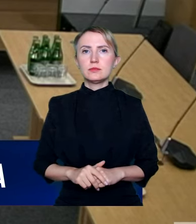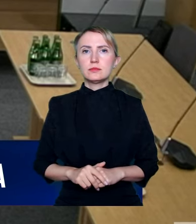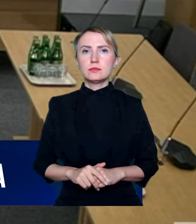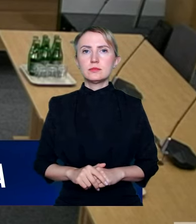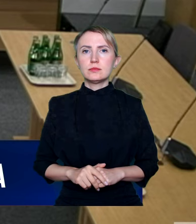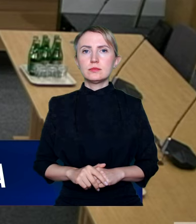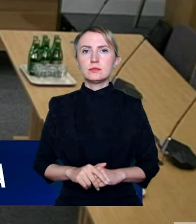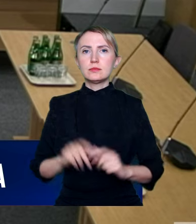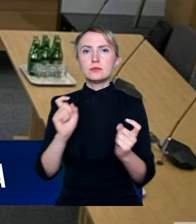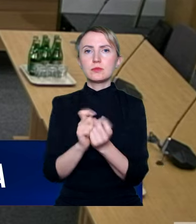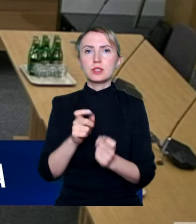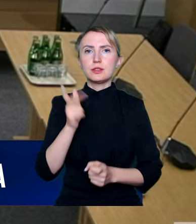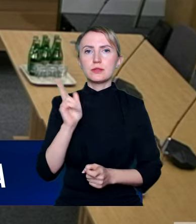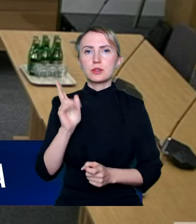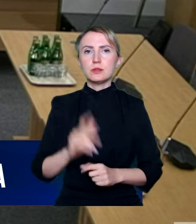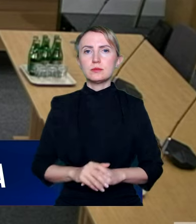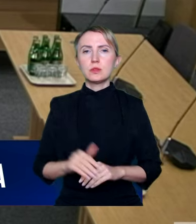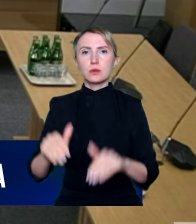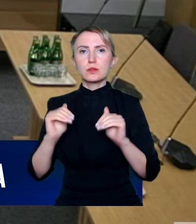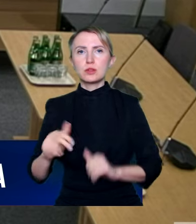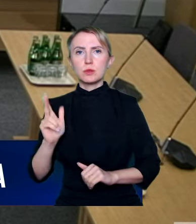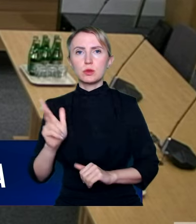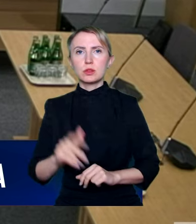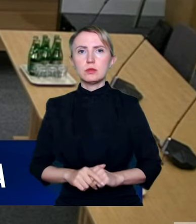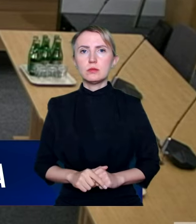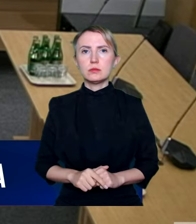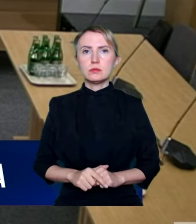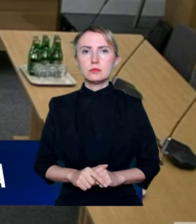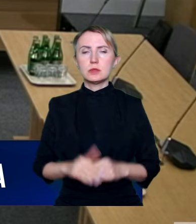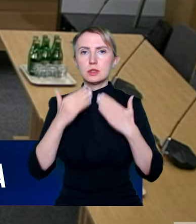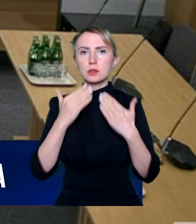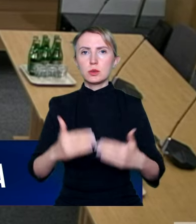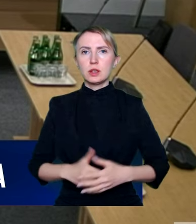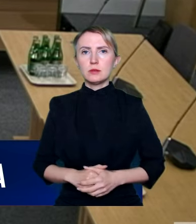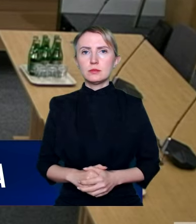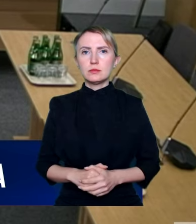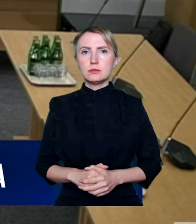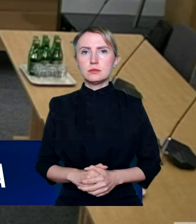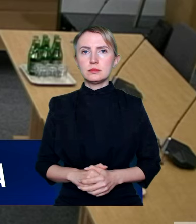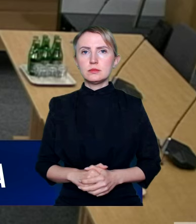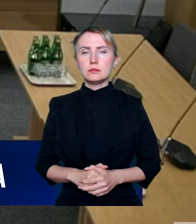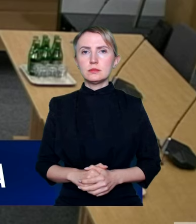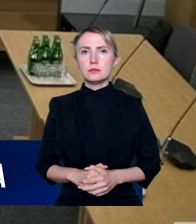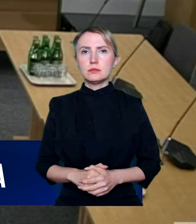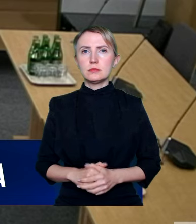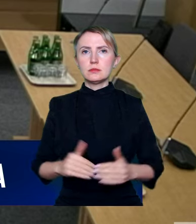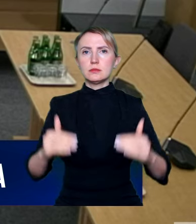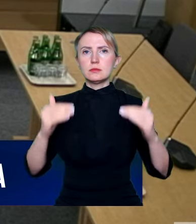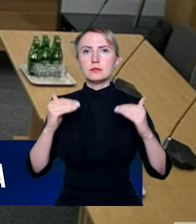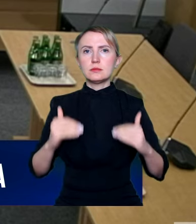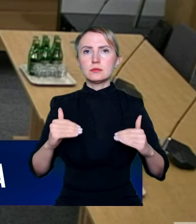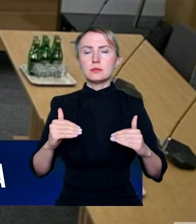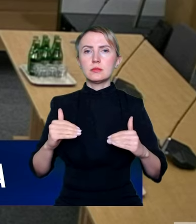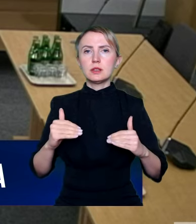Kto jest przeciw? Kto się wstrzymał? Dziękuję. Kto jest za powołaniem na